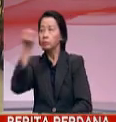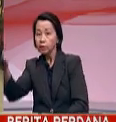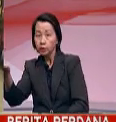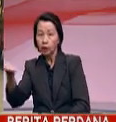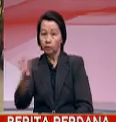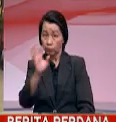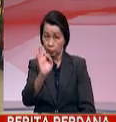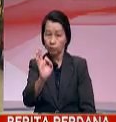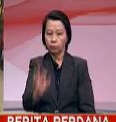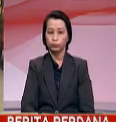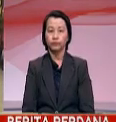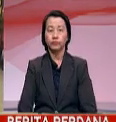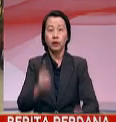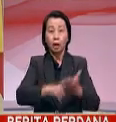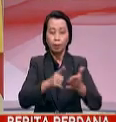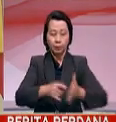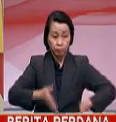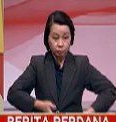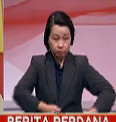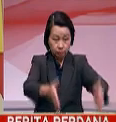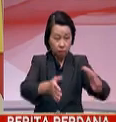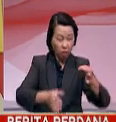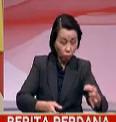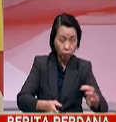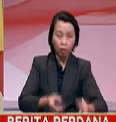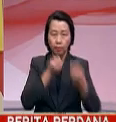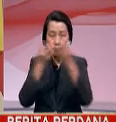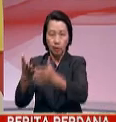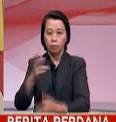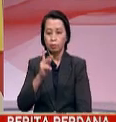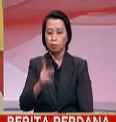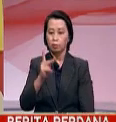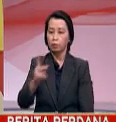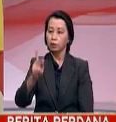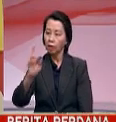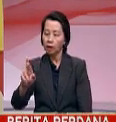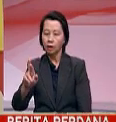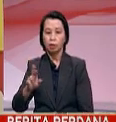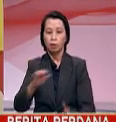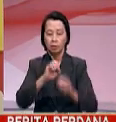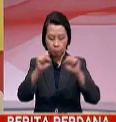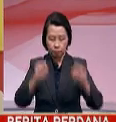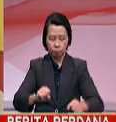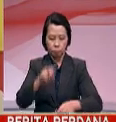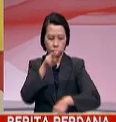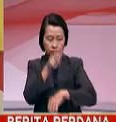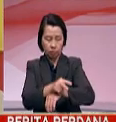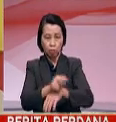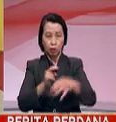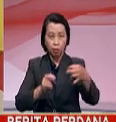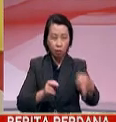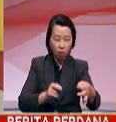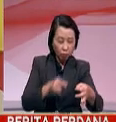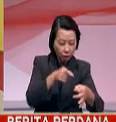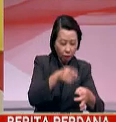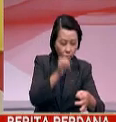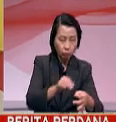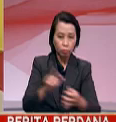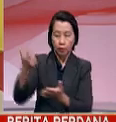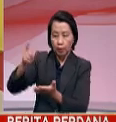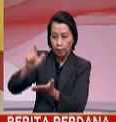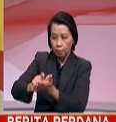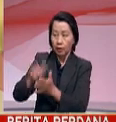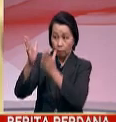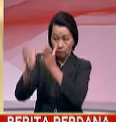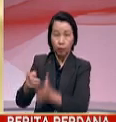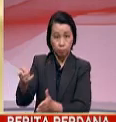Sebarang aduan jalan berlubang boleh dibuat di platform sedia ada KKR dan sistem aplikasi pemantauan potholes yang boleh dimuat turun